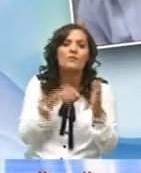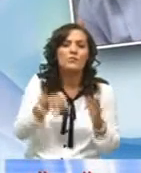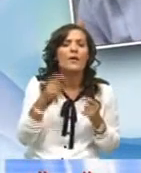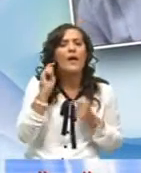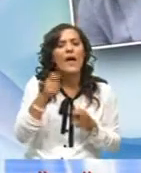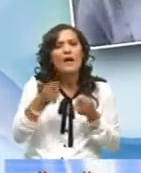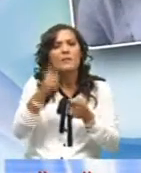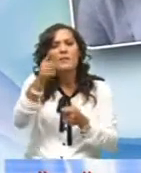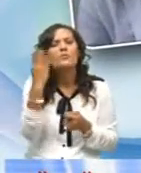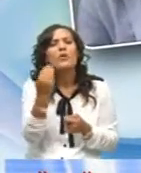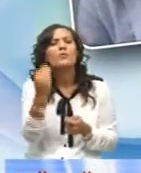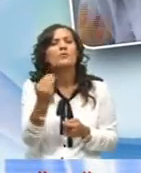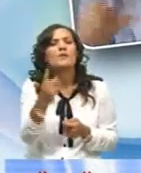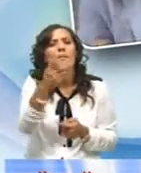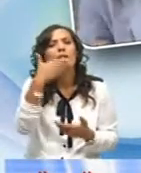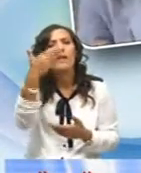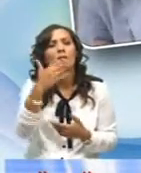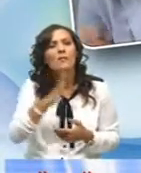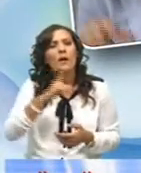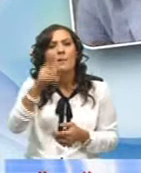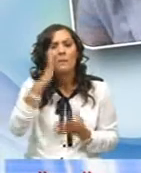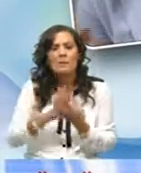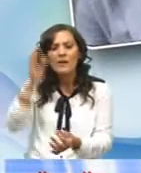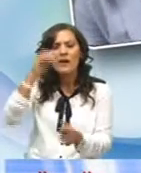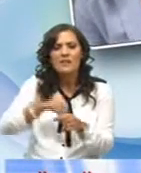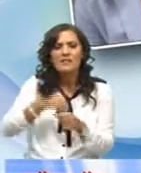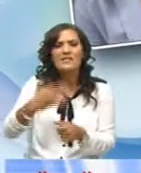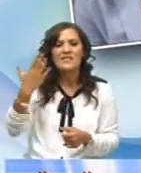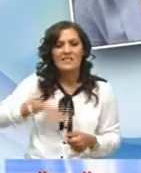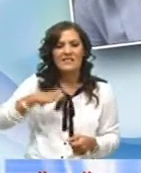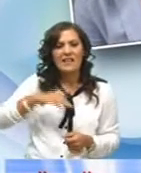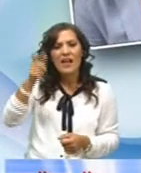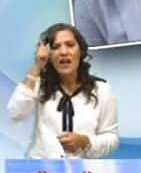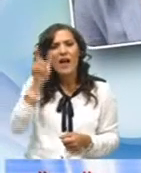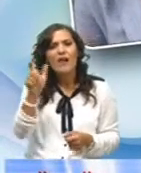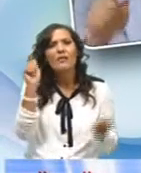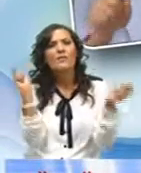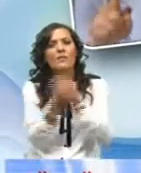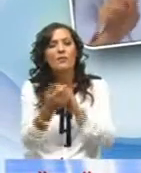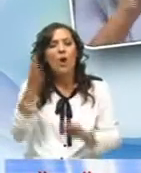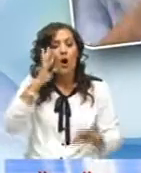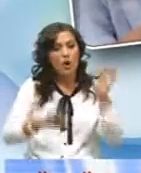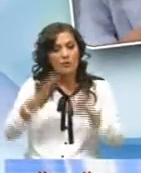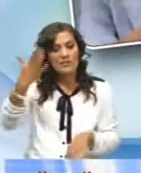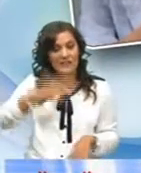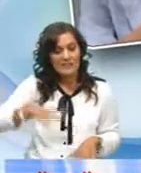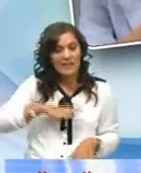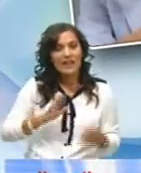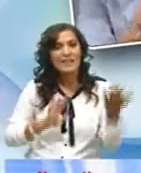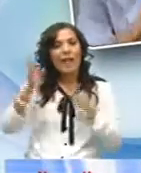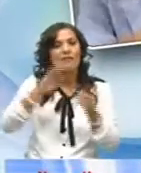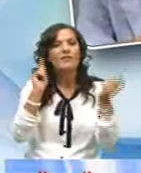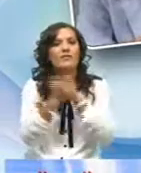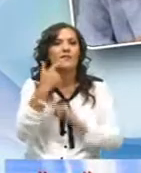eğitimi çok güzel bir tanımı var eğitim diyor ki Bireyde istendik davranış değişikliğidir kontrolü istendik davranış